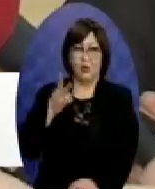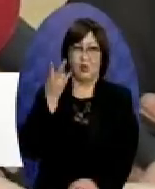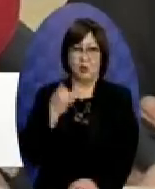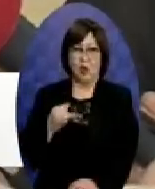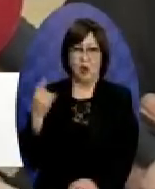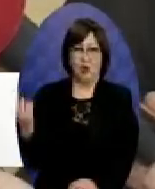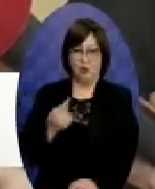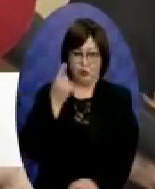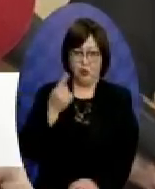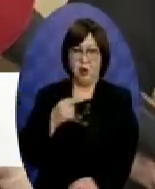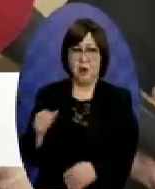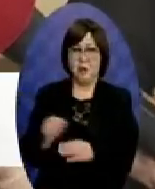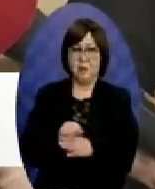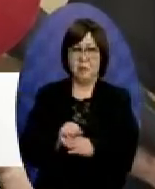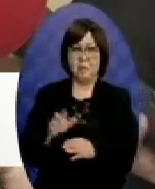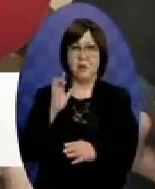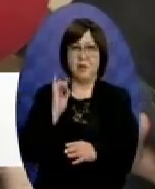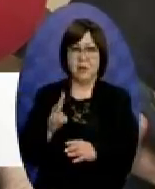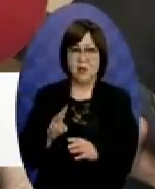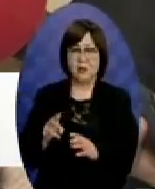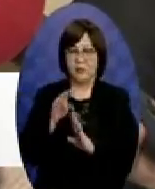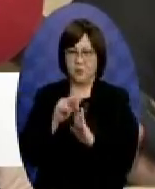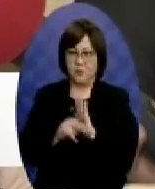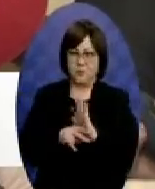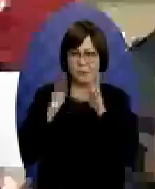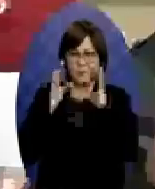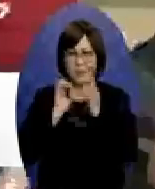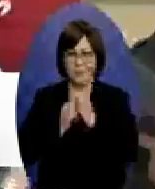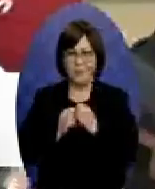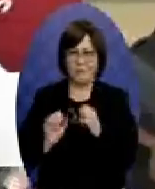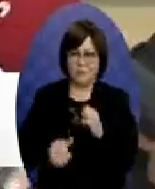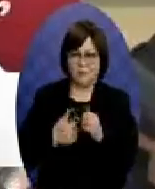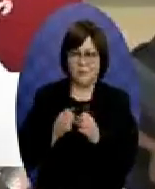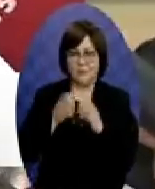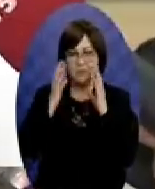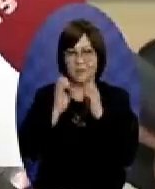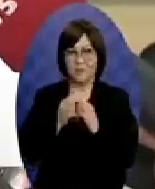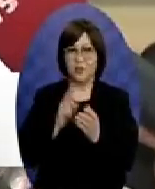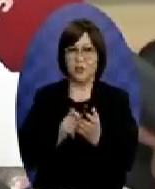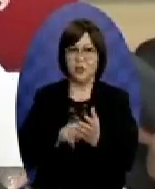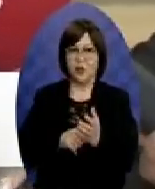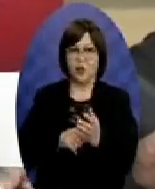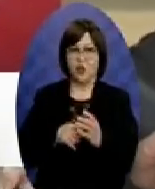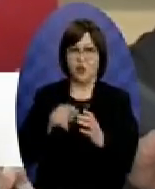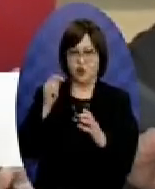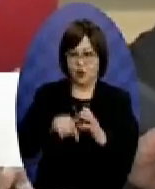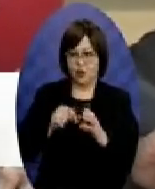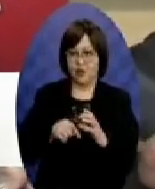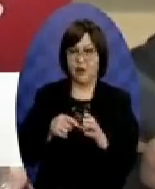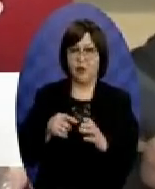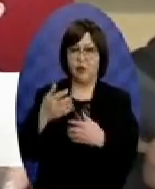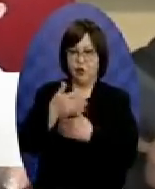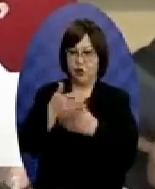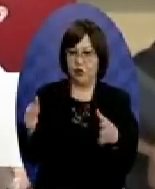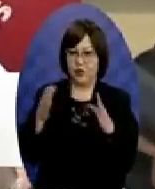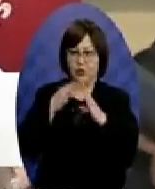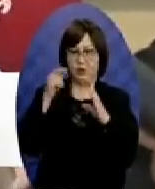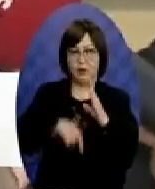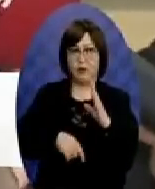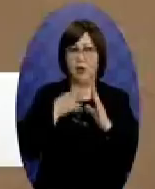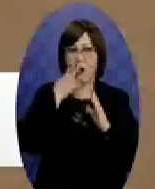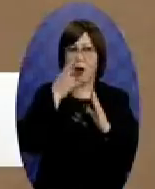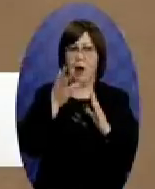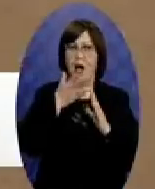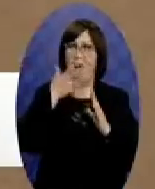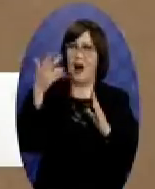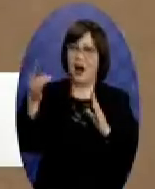хөстө өндөржүүлсэн бэлэн байдалд ажиллах хөстө ийм одоо цаг үе ирсэн. Дотор агаарын байдлаа анхаарах, агаарч болох тавих зэрэг ийм зүйлүүдийг